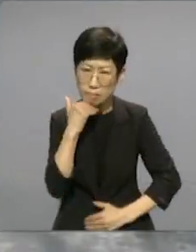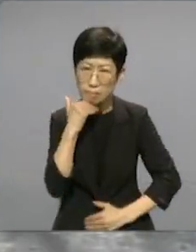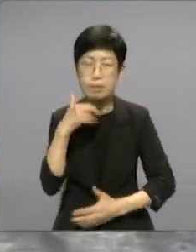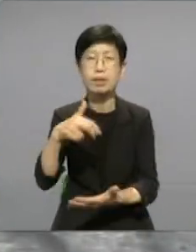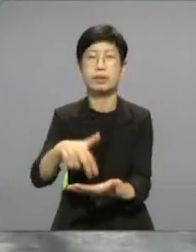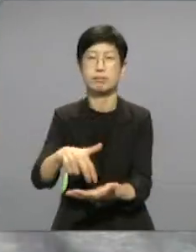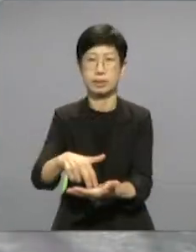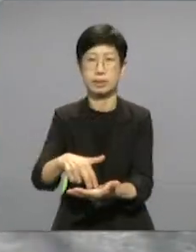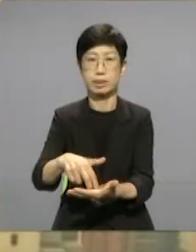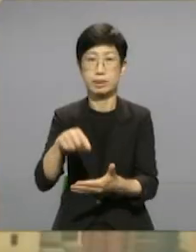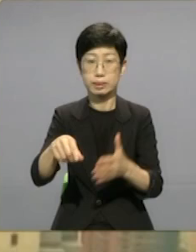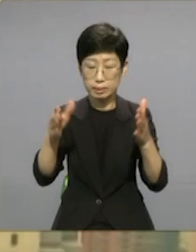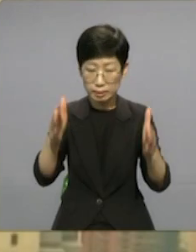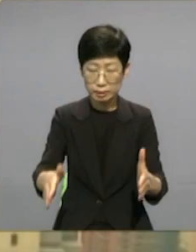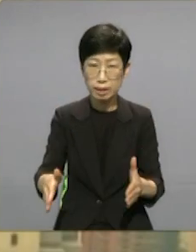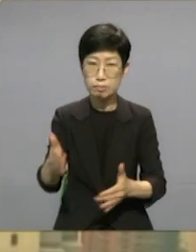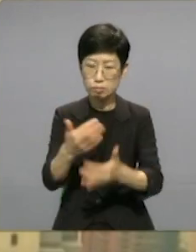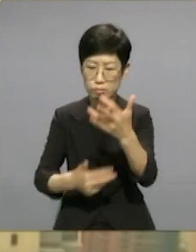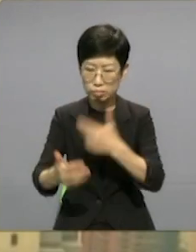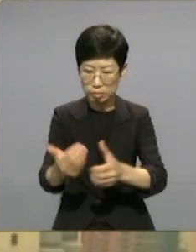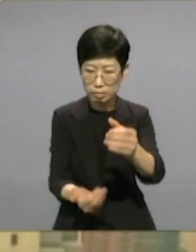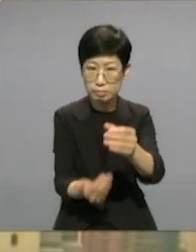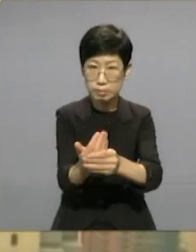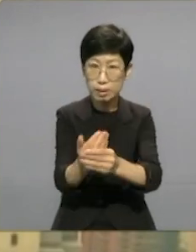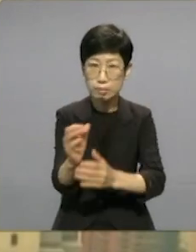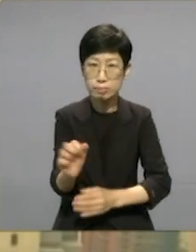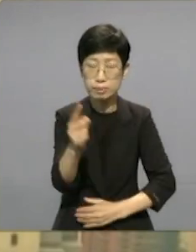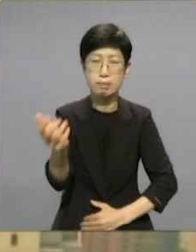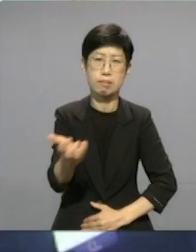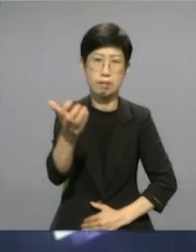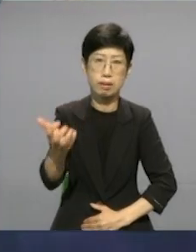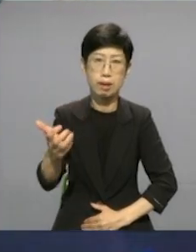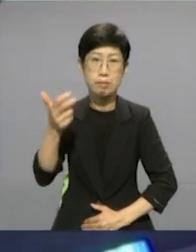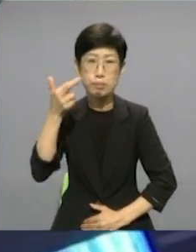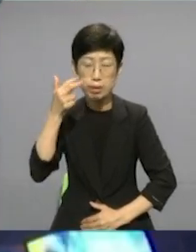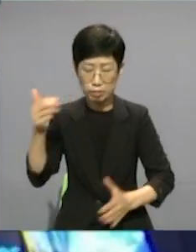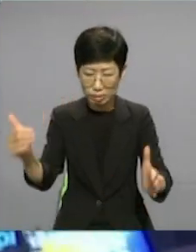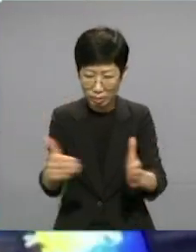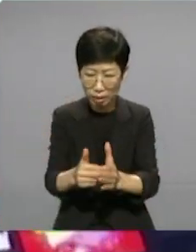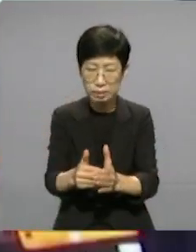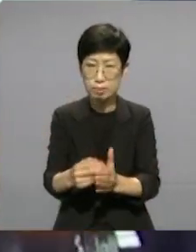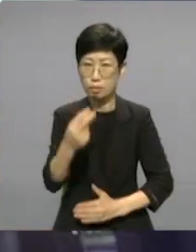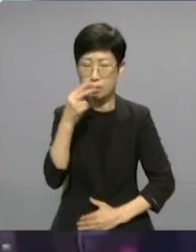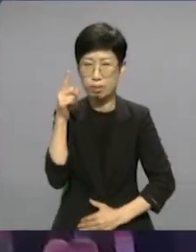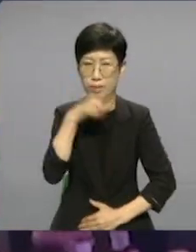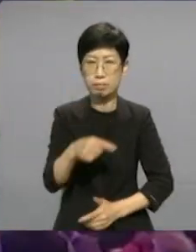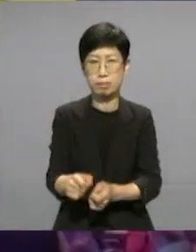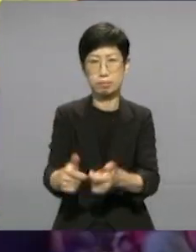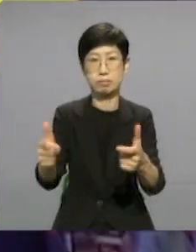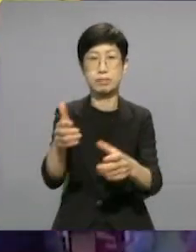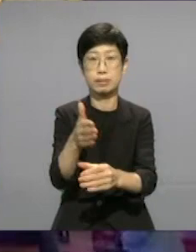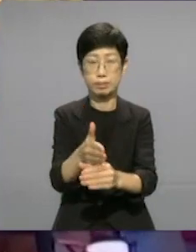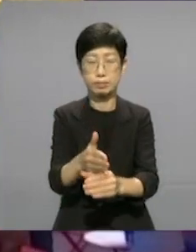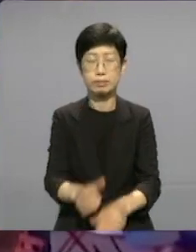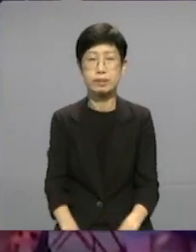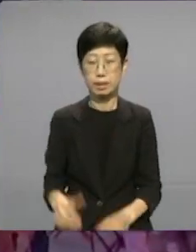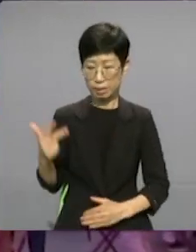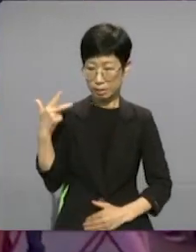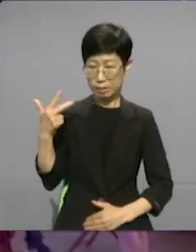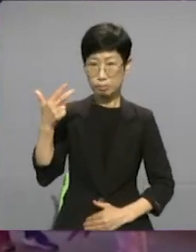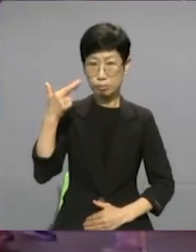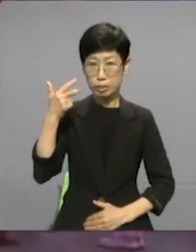형편인데 그 사이 산불이 내뿜는 연기로 캐나다는 물론 미국 대기질까지 악화하고 있습니다. 지난주